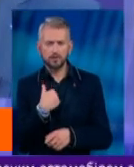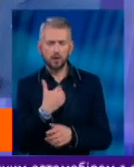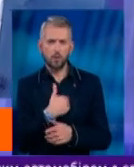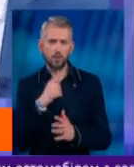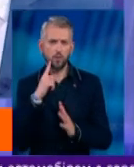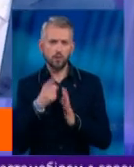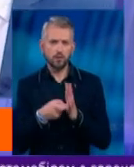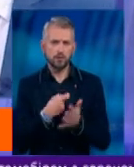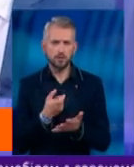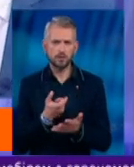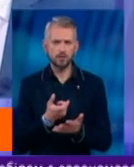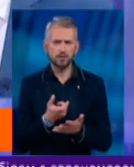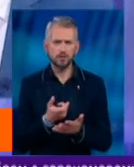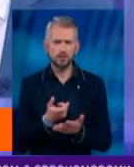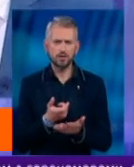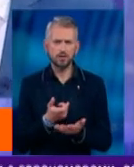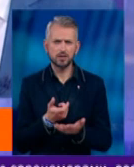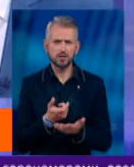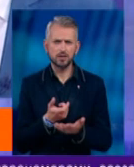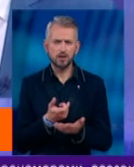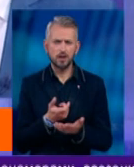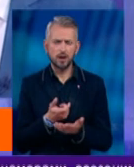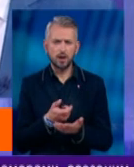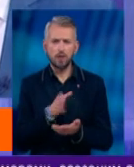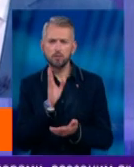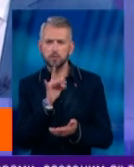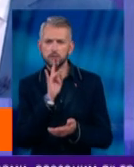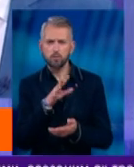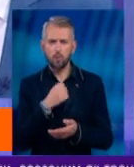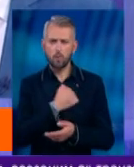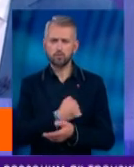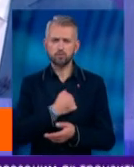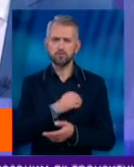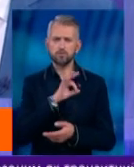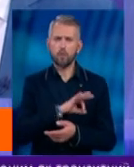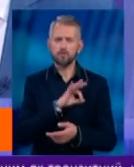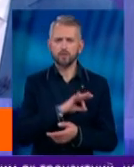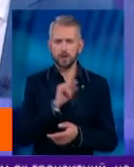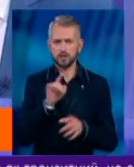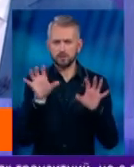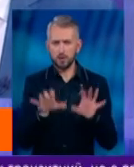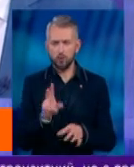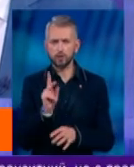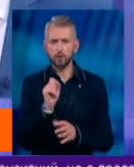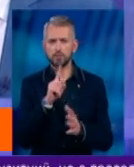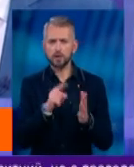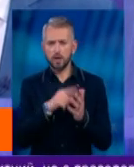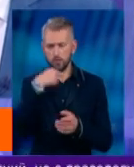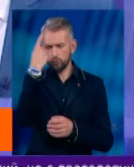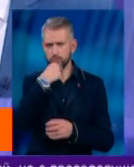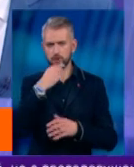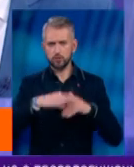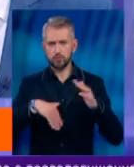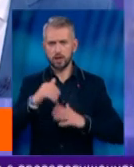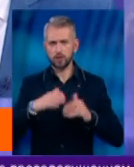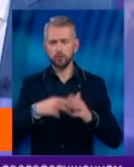саме, не будуть ли саме зловживати цим законом. І друге питання, ось з особистої практики.